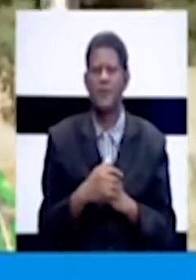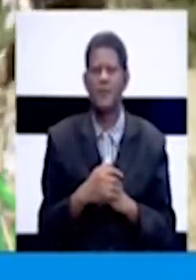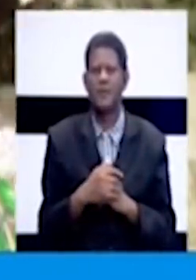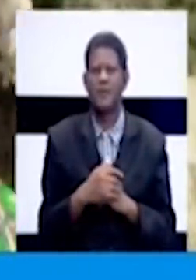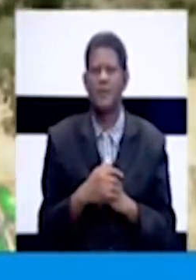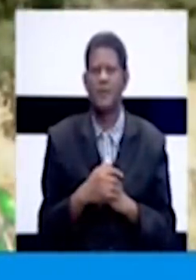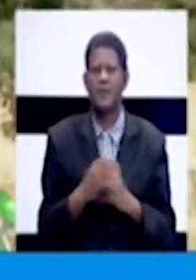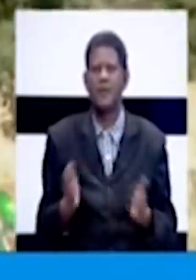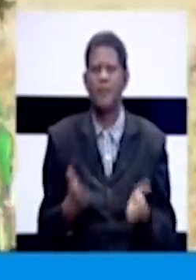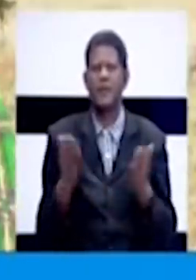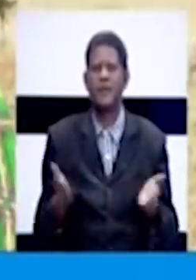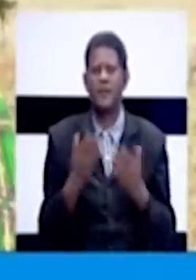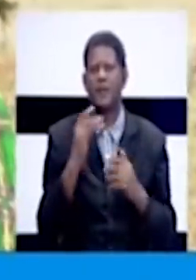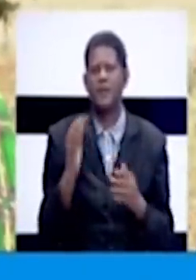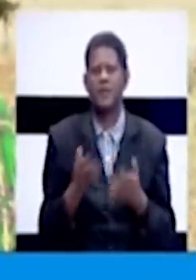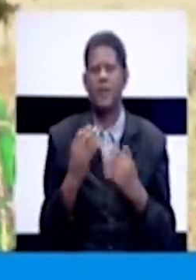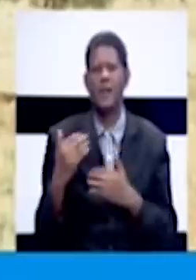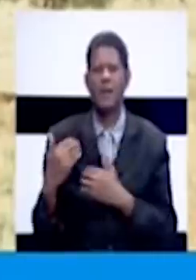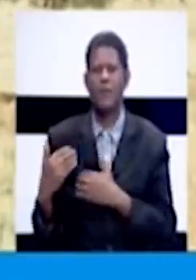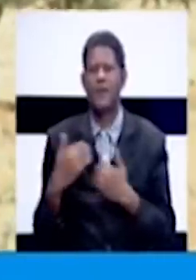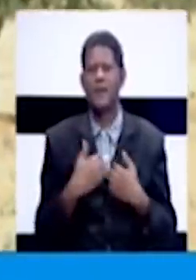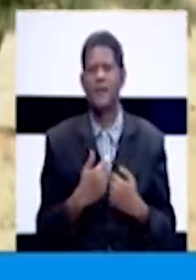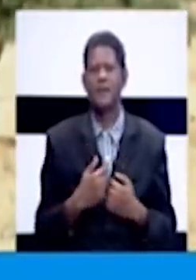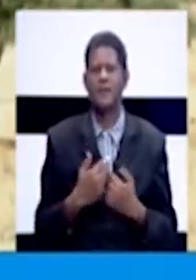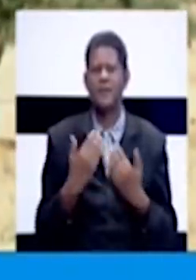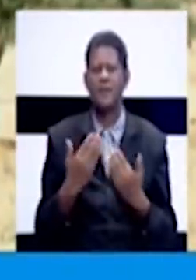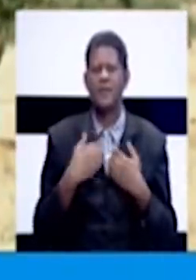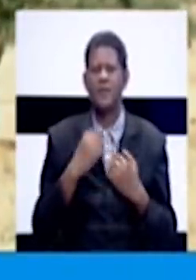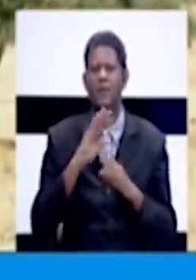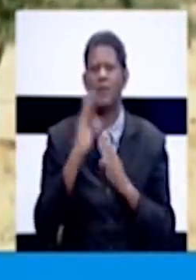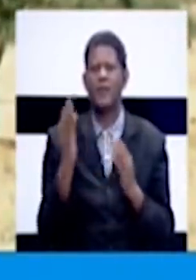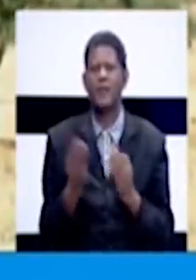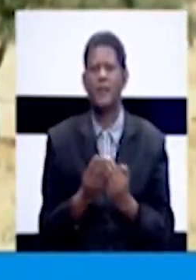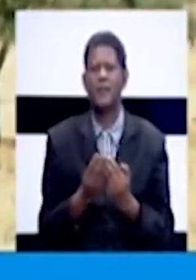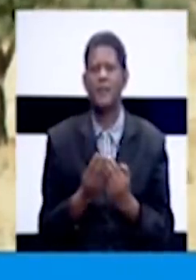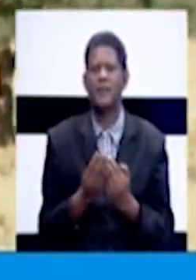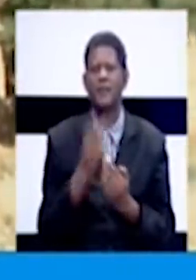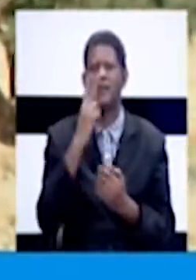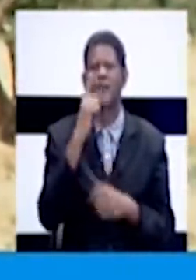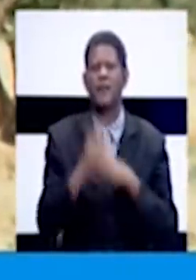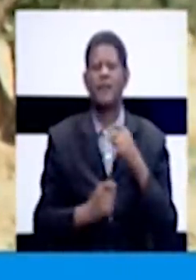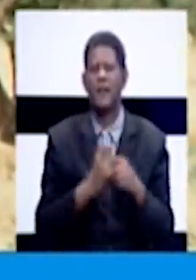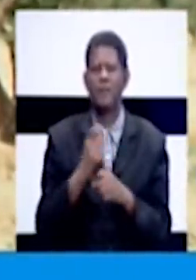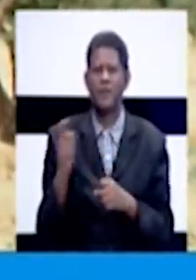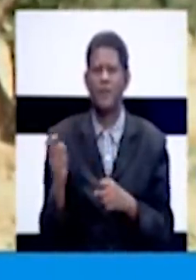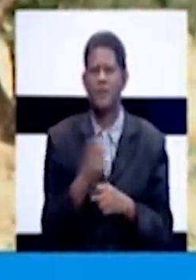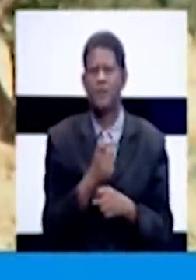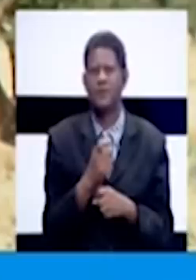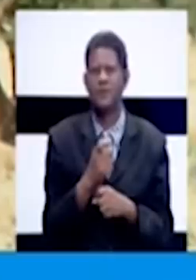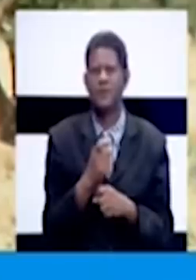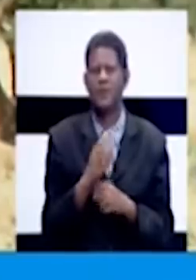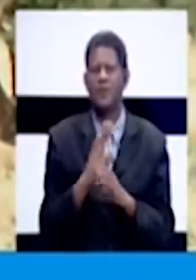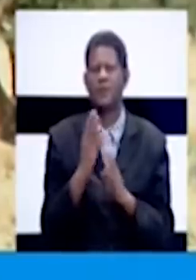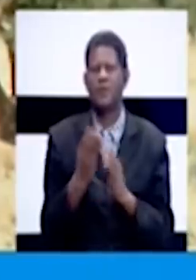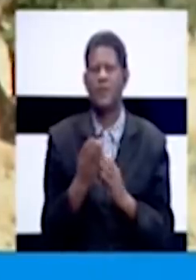በለ ጆኻ በርታዓ ጆኻ ለና ጎና ትሕጂዝኒ ኩነታት ምናልባት ንክልቲ ዓመት ዝኣክል እቲ